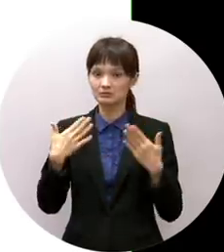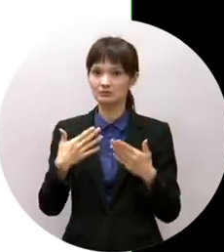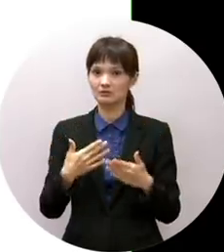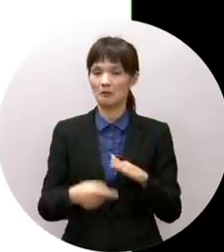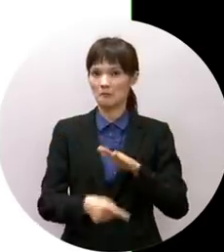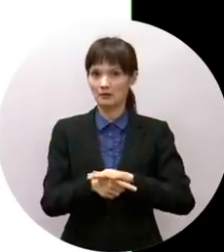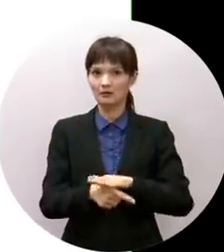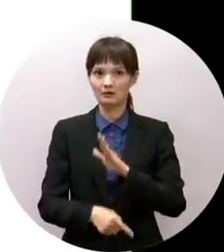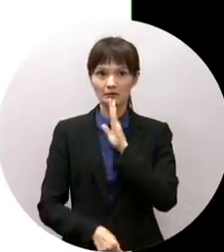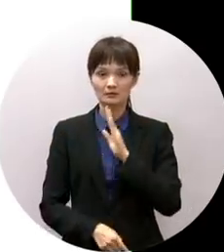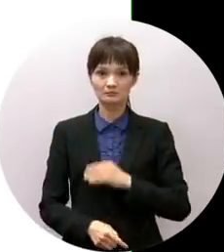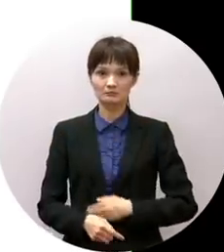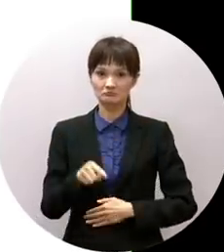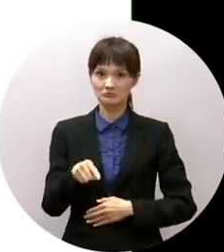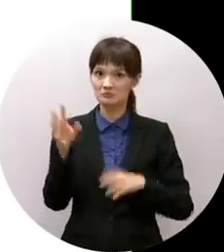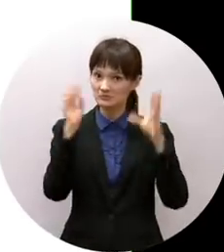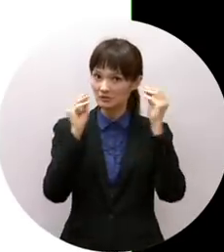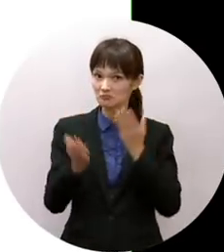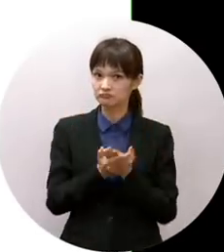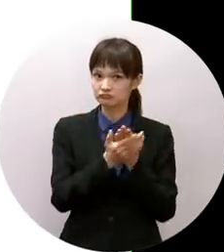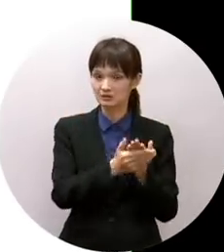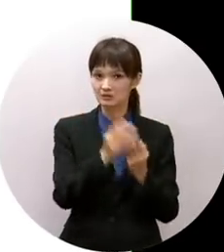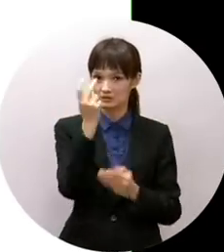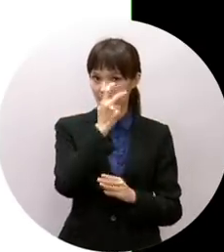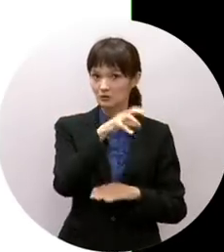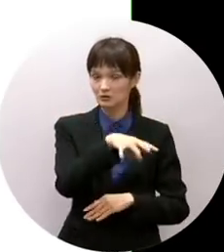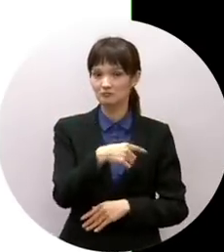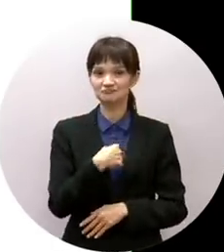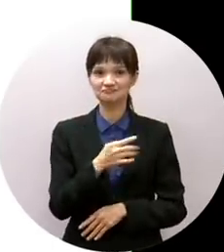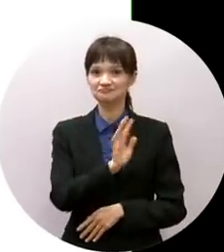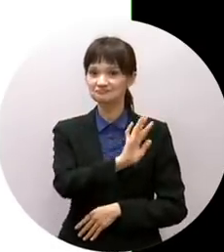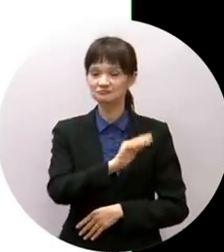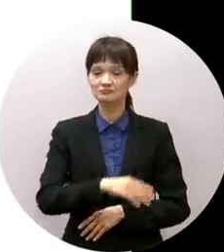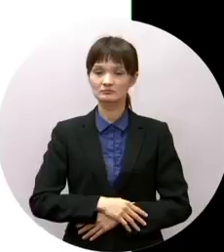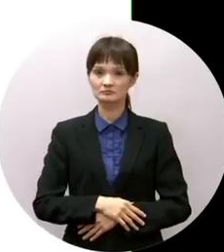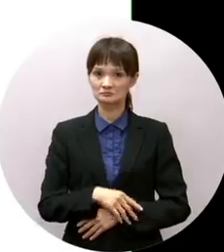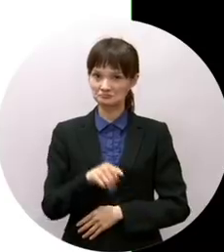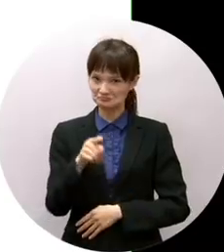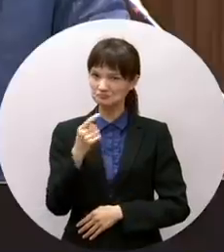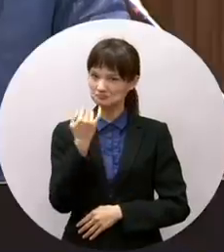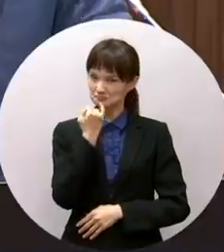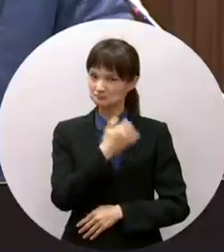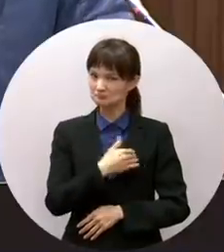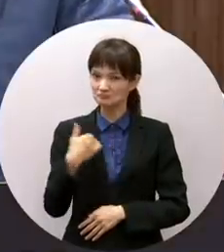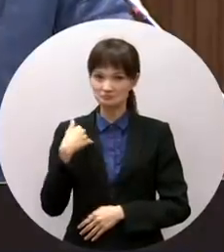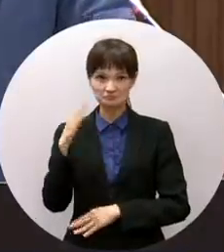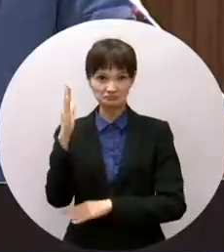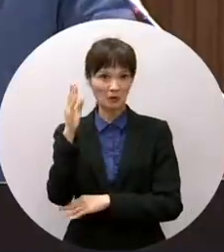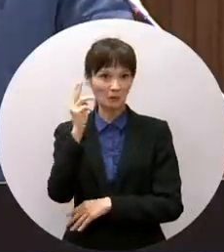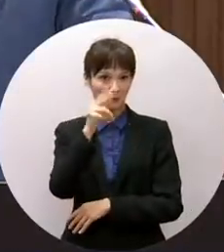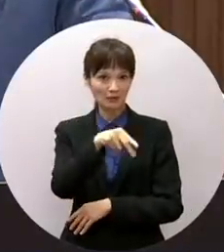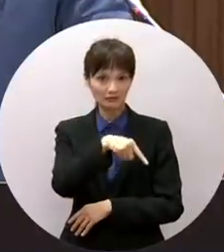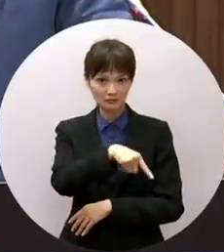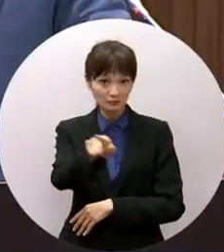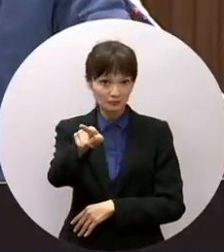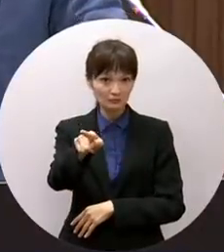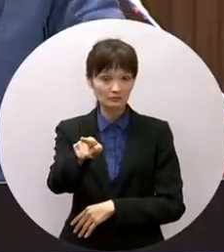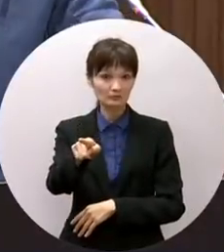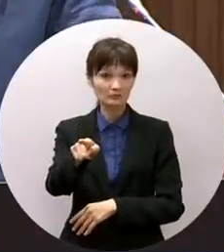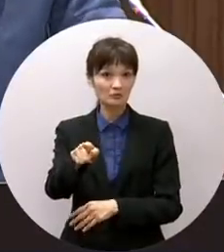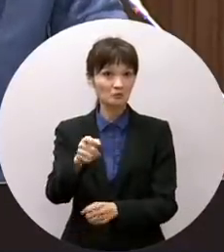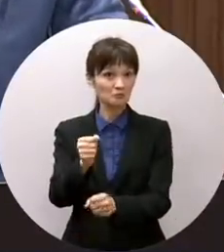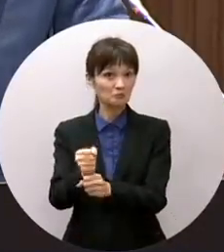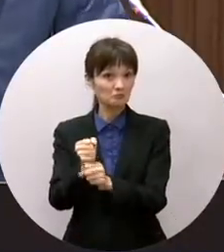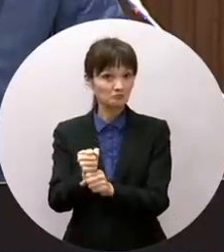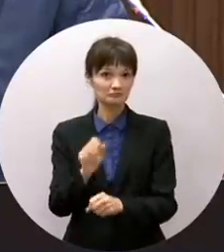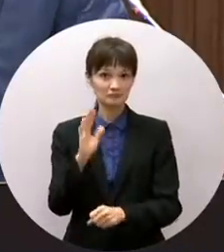把这些资料送到监察院去。如同刚刚院长讲的，你可能被赋予特定任务去，但是